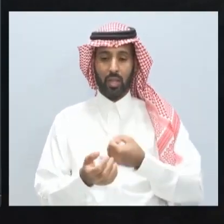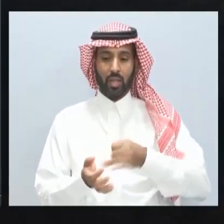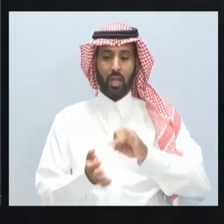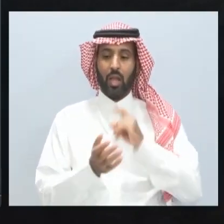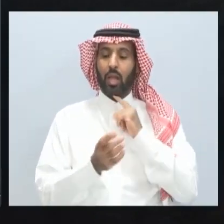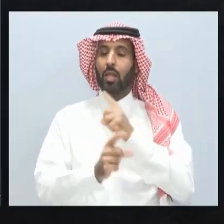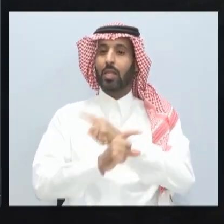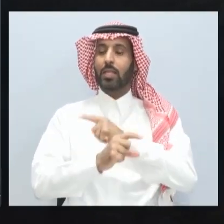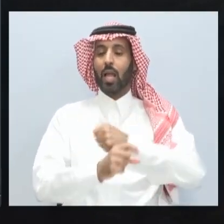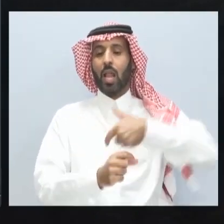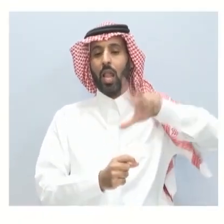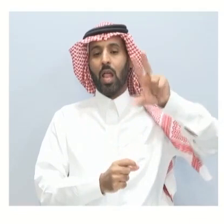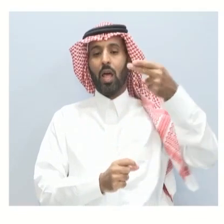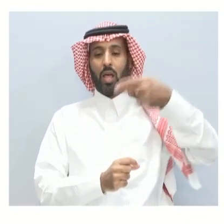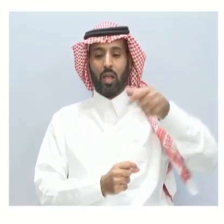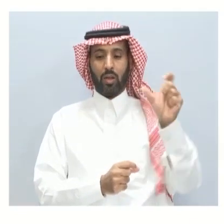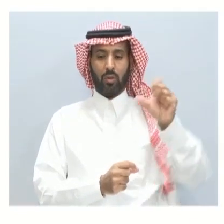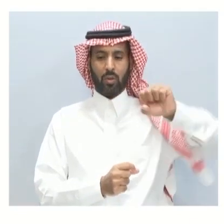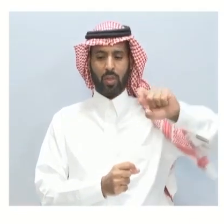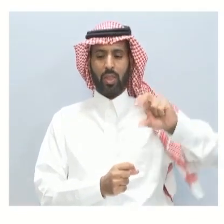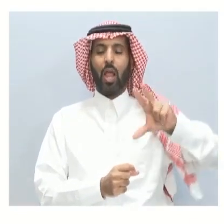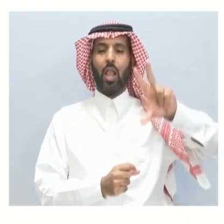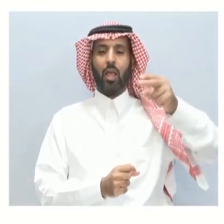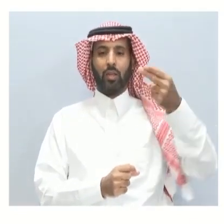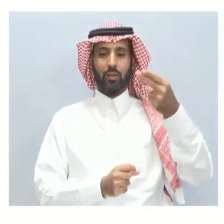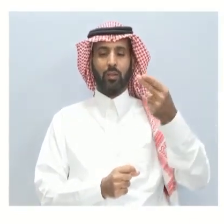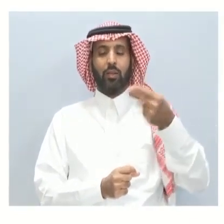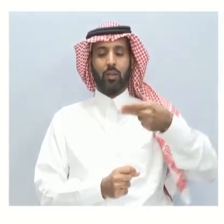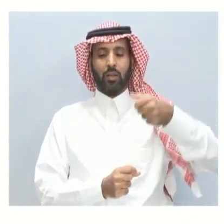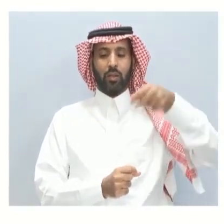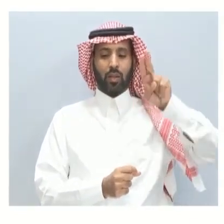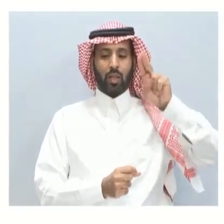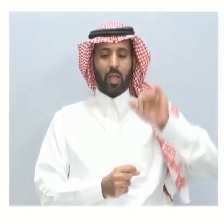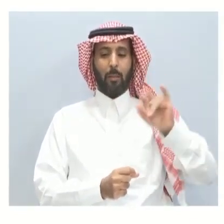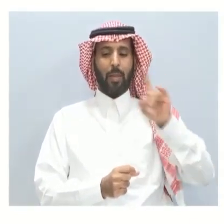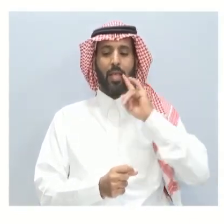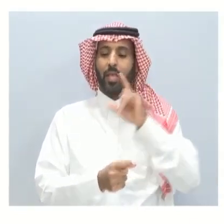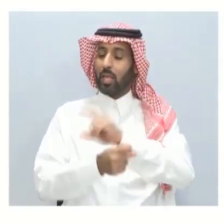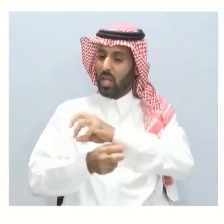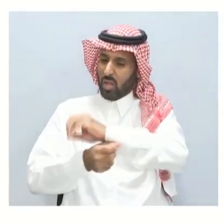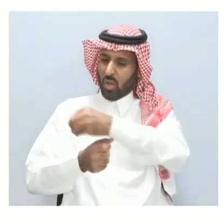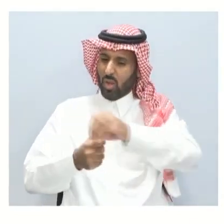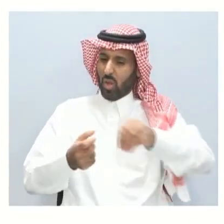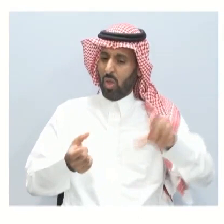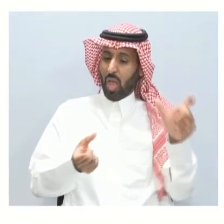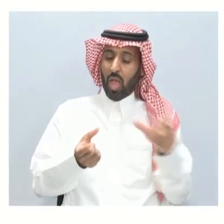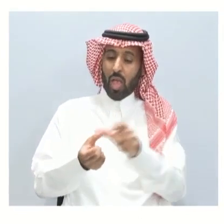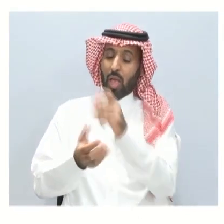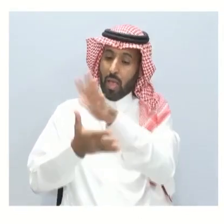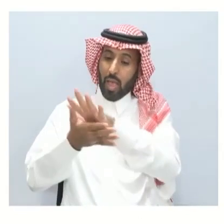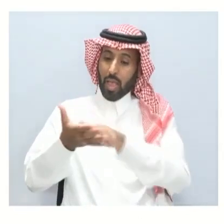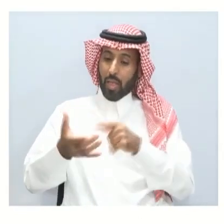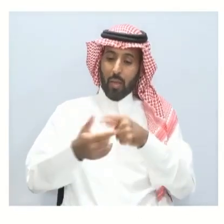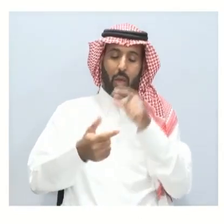العتيبي نرحب باستاذ لغه الاشاره صالح العوجان اليوم باذن الله الدرس الثاني تصنيف العناصر ترتيب العناصر في وفق